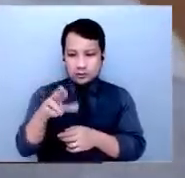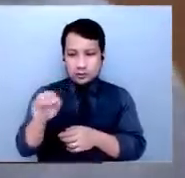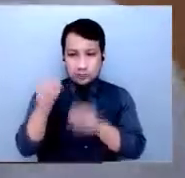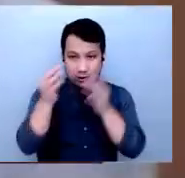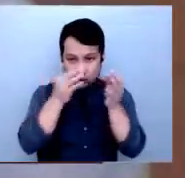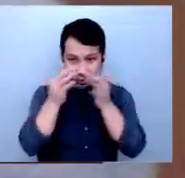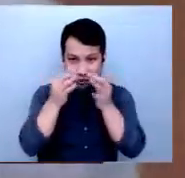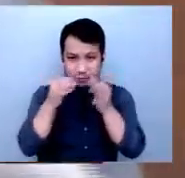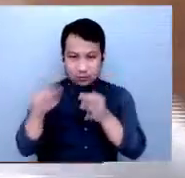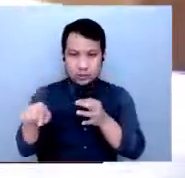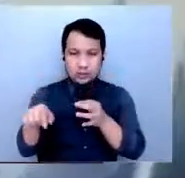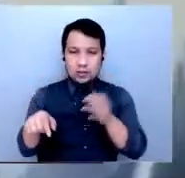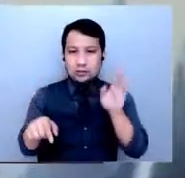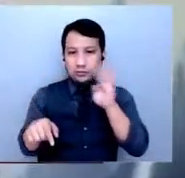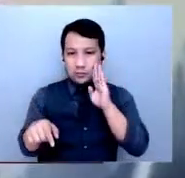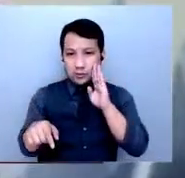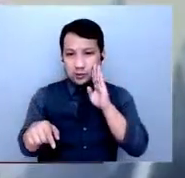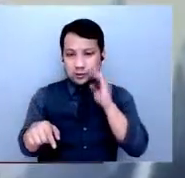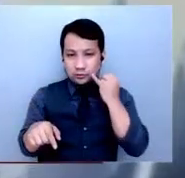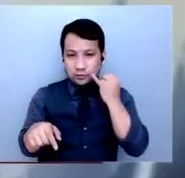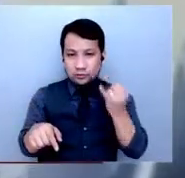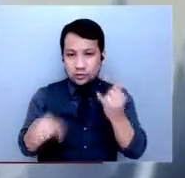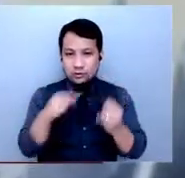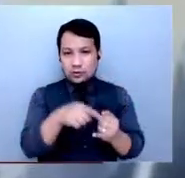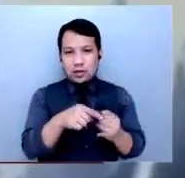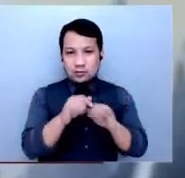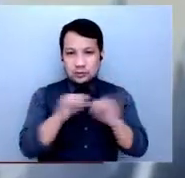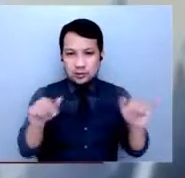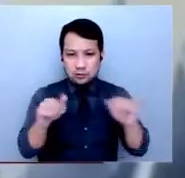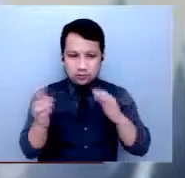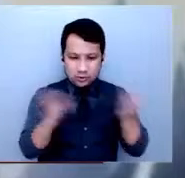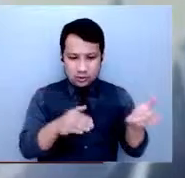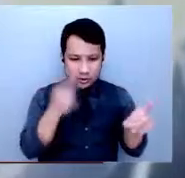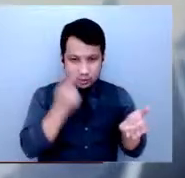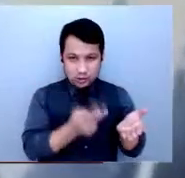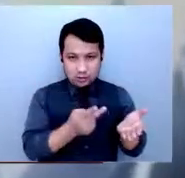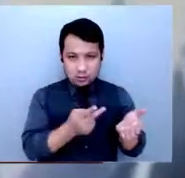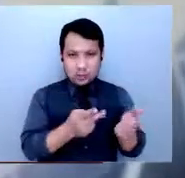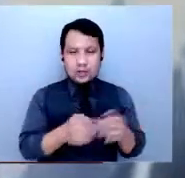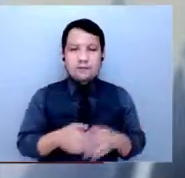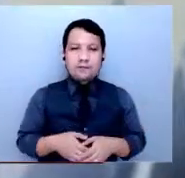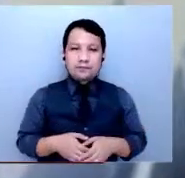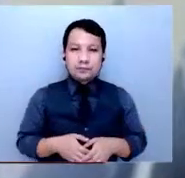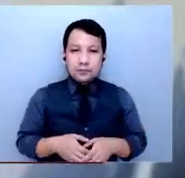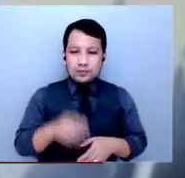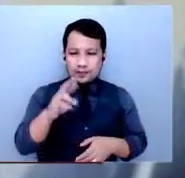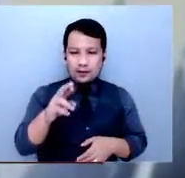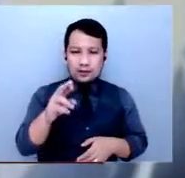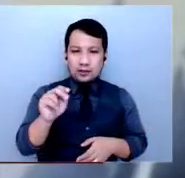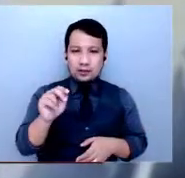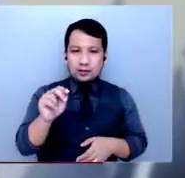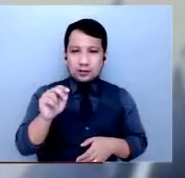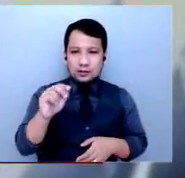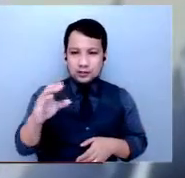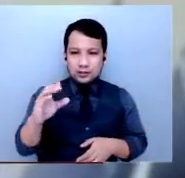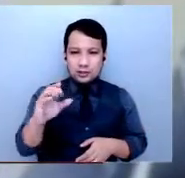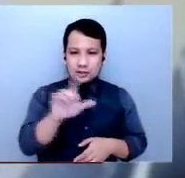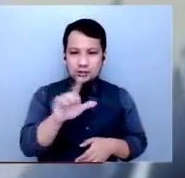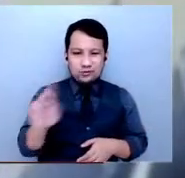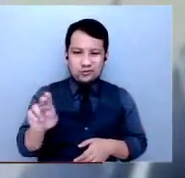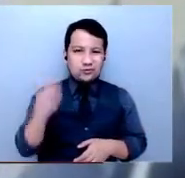Bree Johnson. Doon din natagpo ang patay si Johnson. Ayon sa Regional Trial Court sa La Union, hindi sapat ang